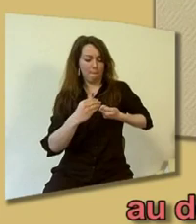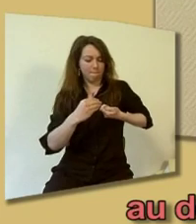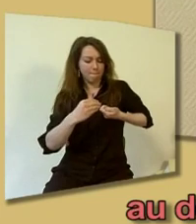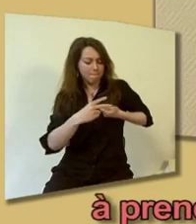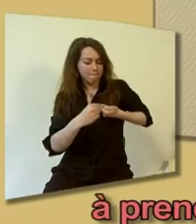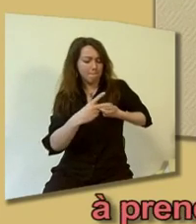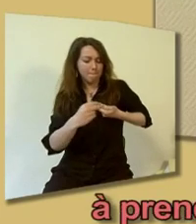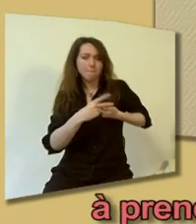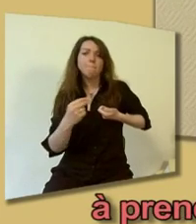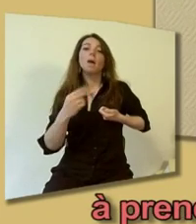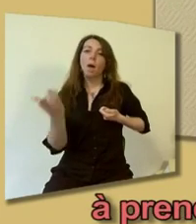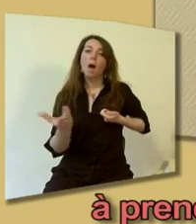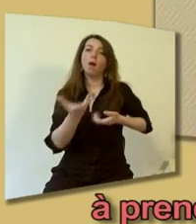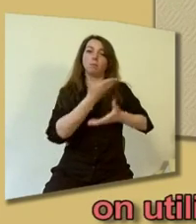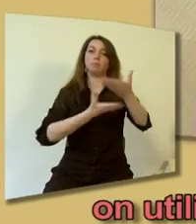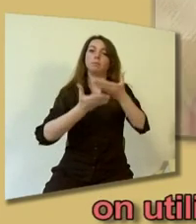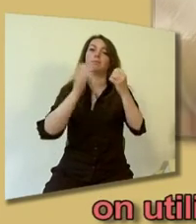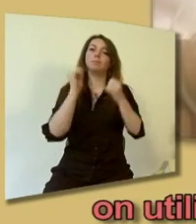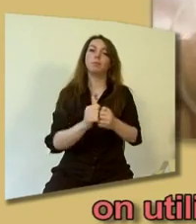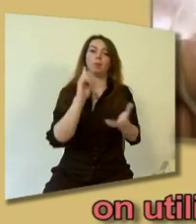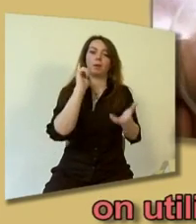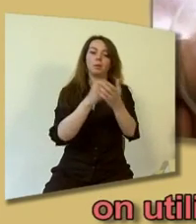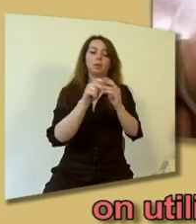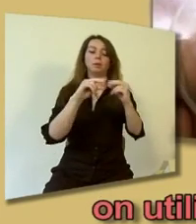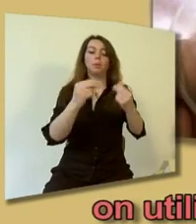à prendre ce mamelon, on utilise les tétrelles.